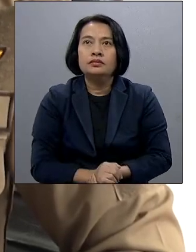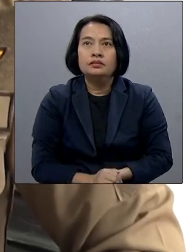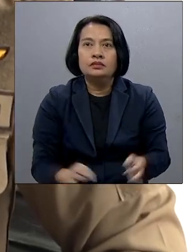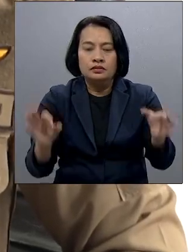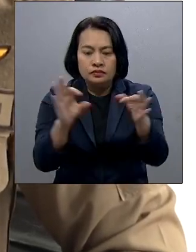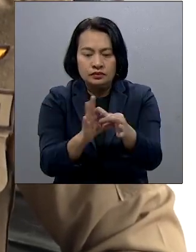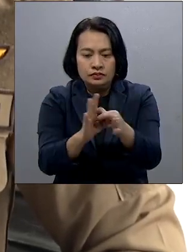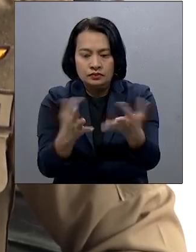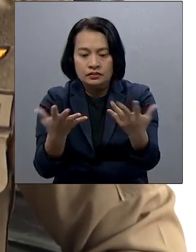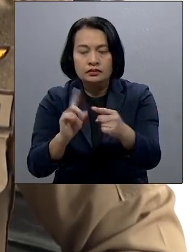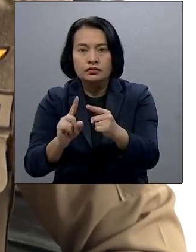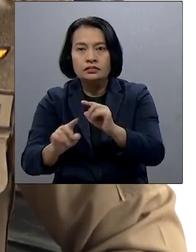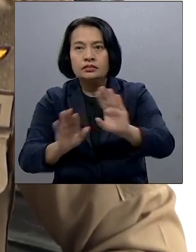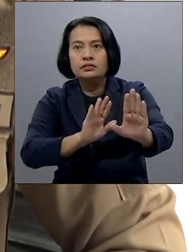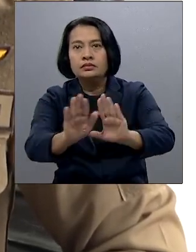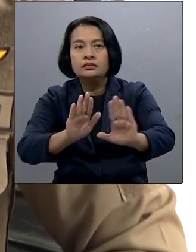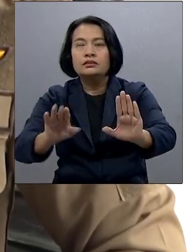ป็น